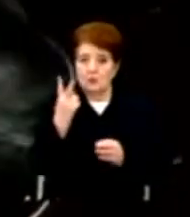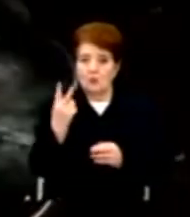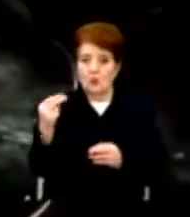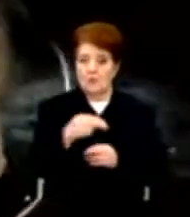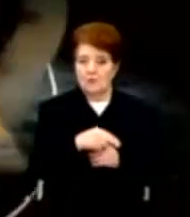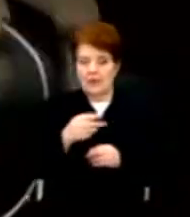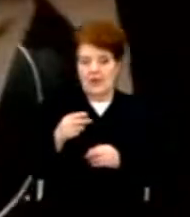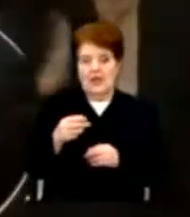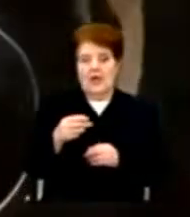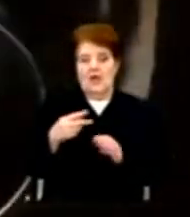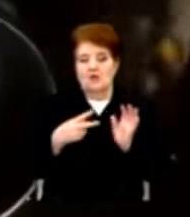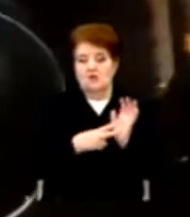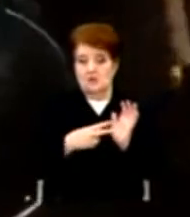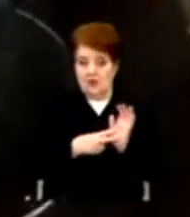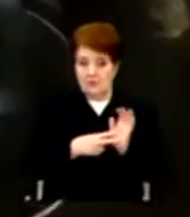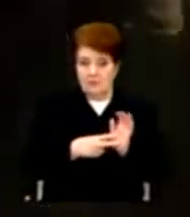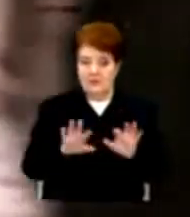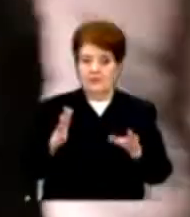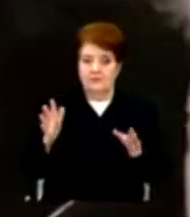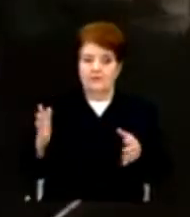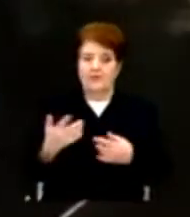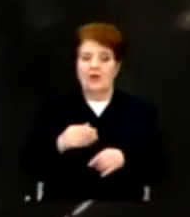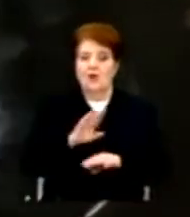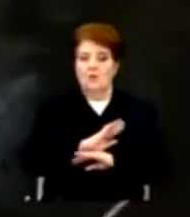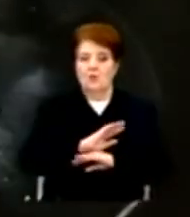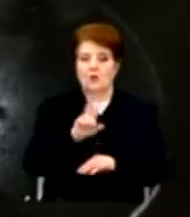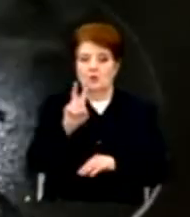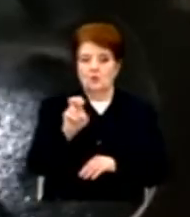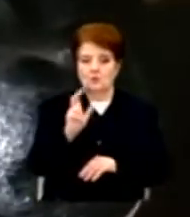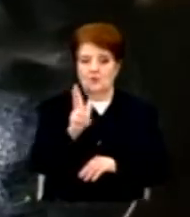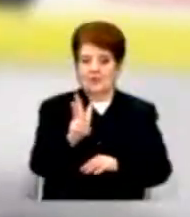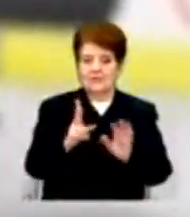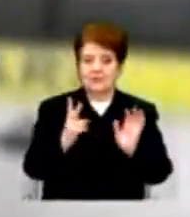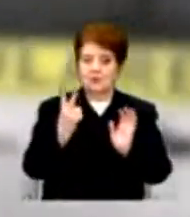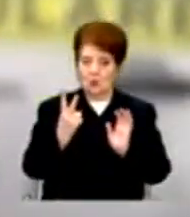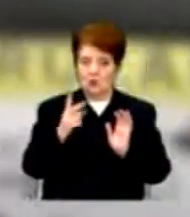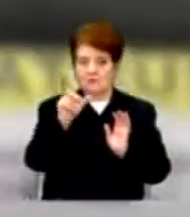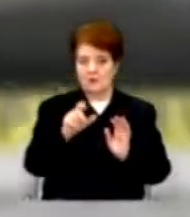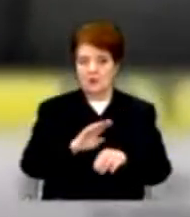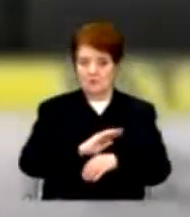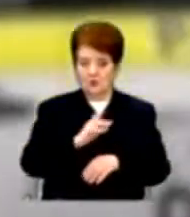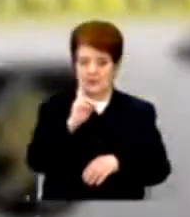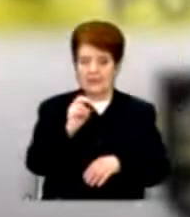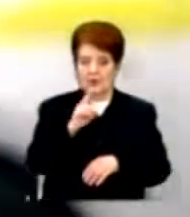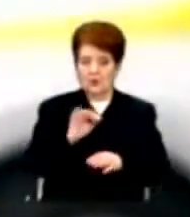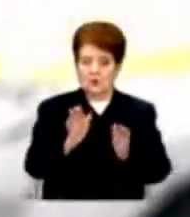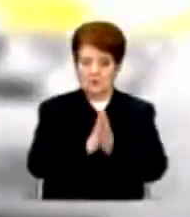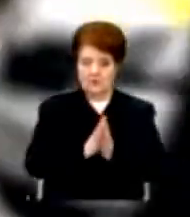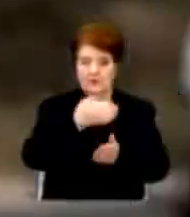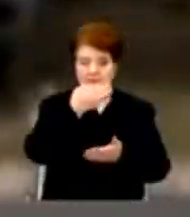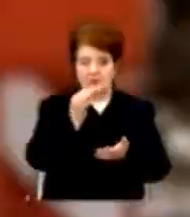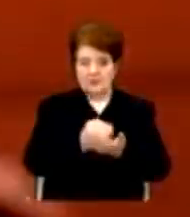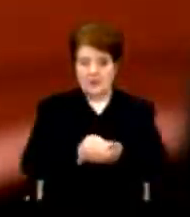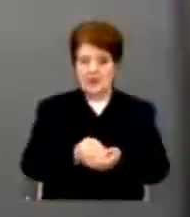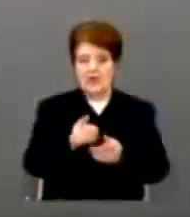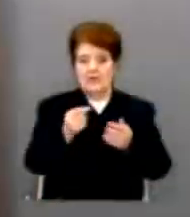2307 astfel de evenimente nedorite, în urma cărora au murit 232 de persoane. Ion Chicu a solicitat responsabililor